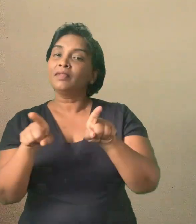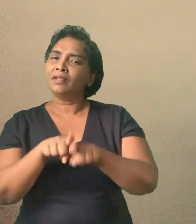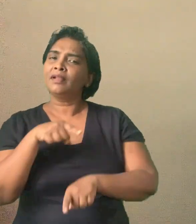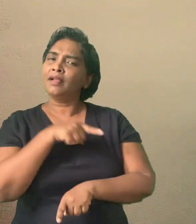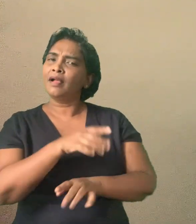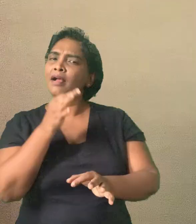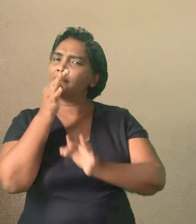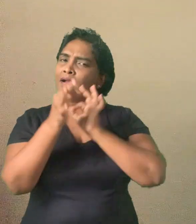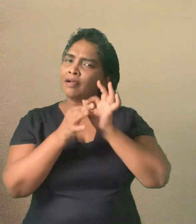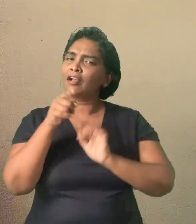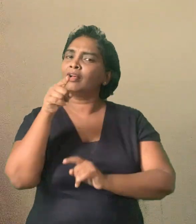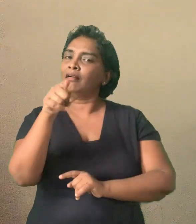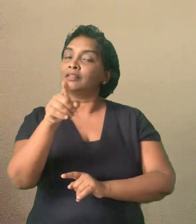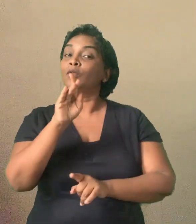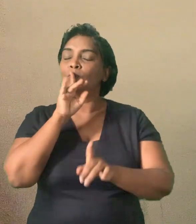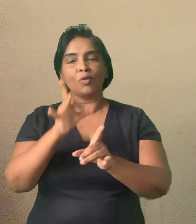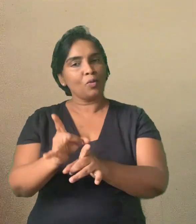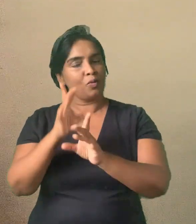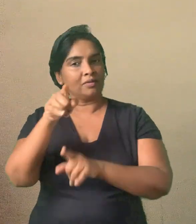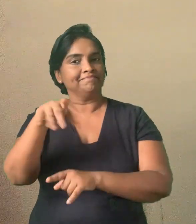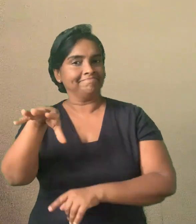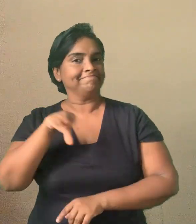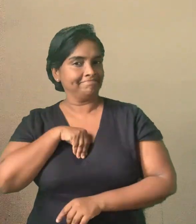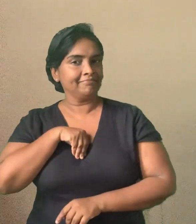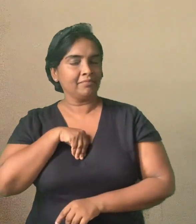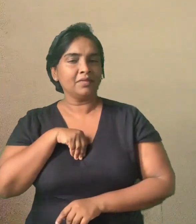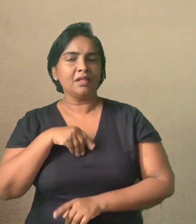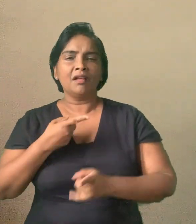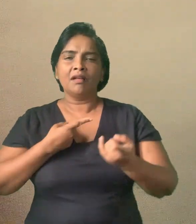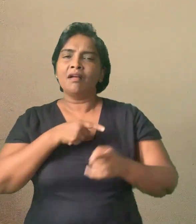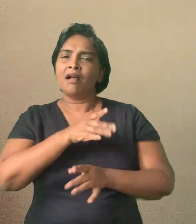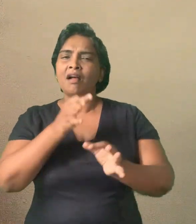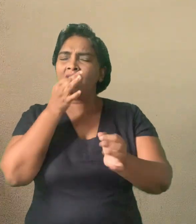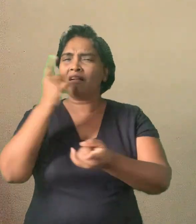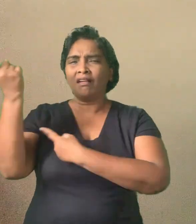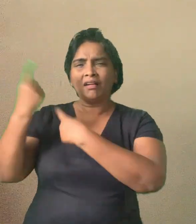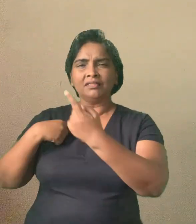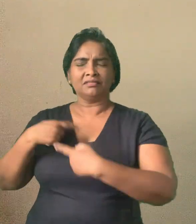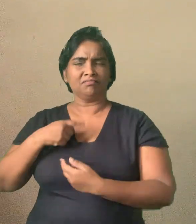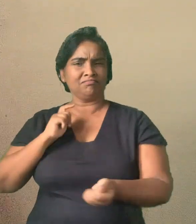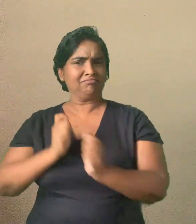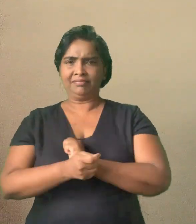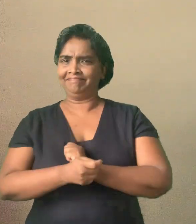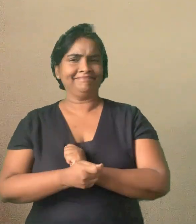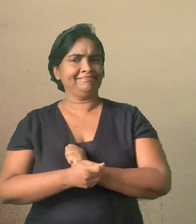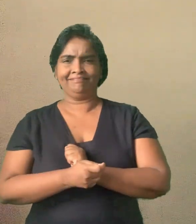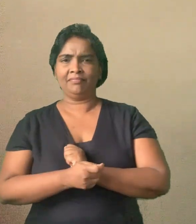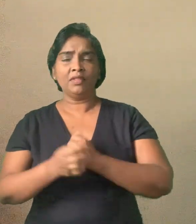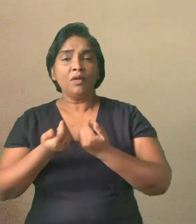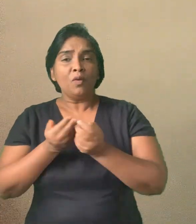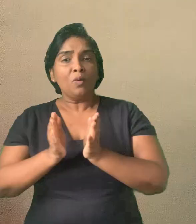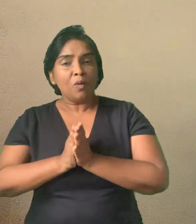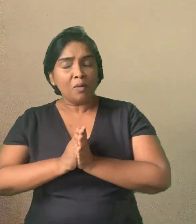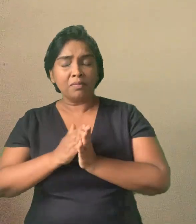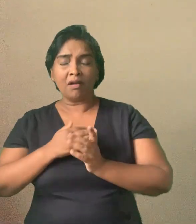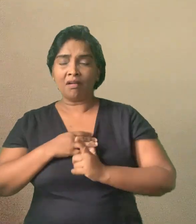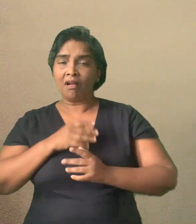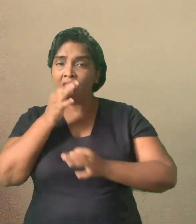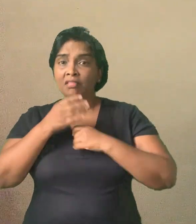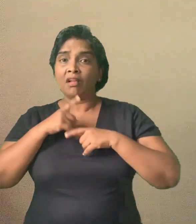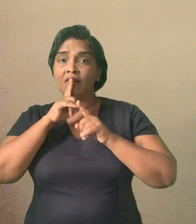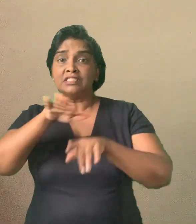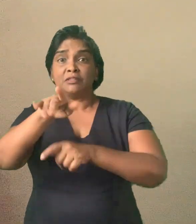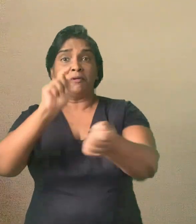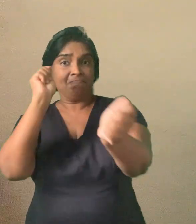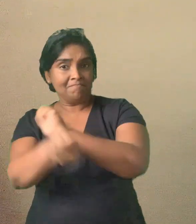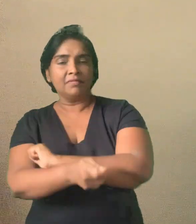මේ කතාවේදී ඔබටත් තියෙන ඒ දේම තමයි. අපි අනුන්ගේ කතා අහලා අපි වෙනස් වෙනවා. අපේ කතා අහලා අපි සමාජය වෙනස් කරන්න